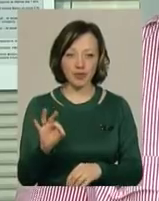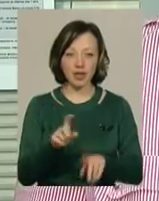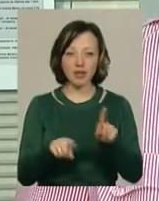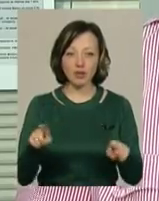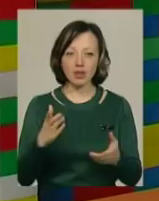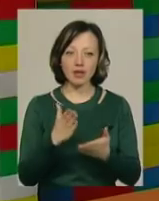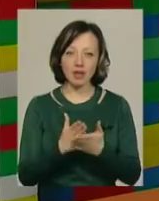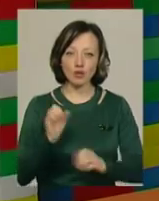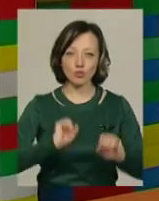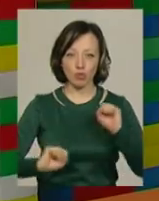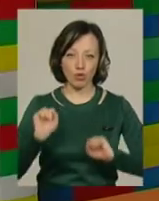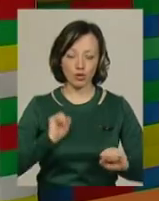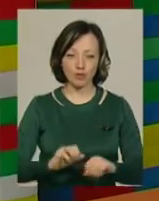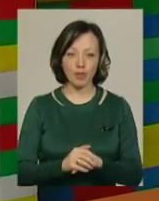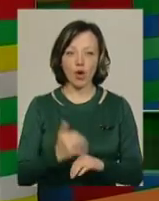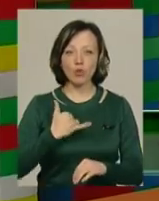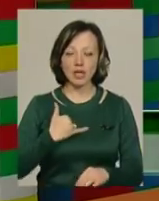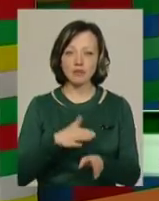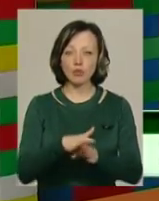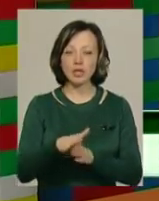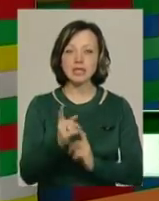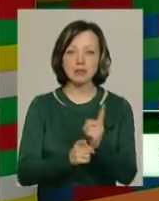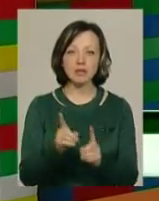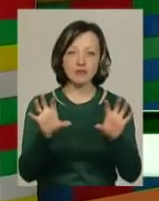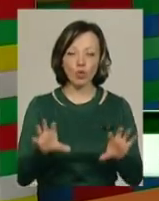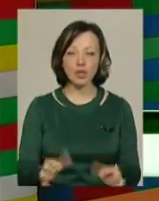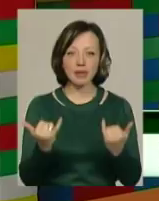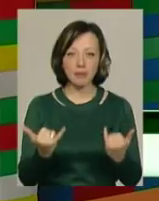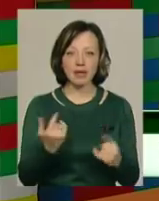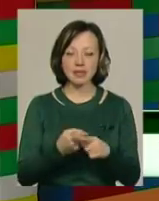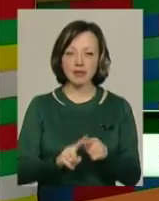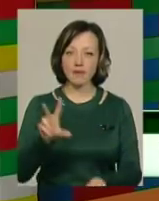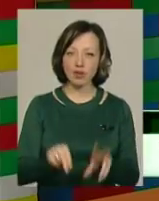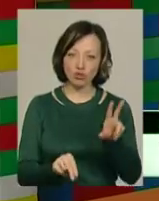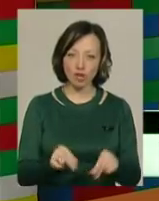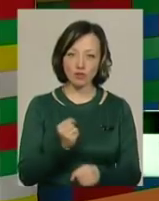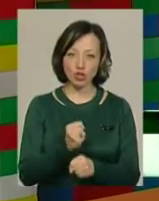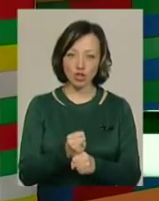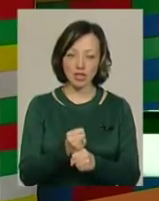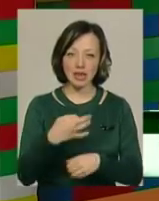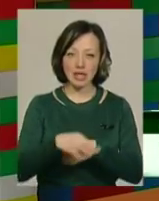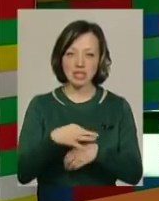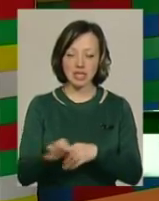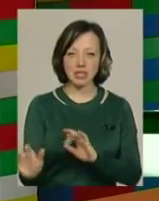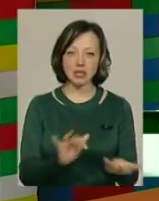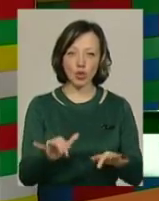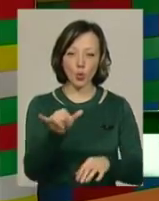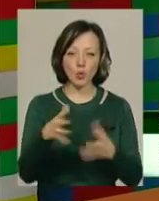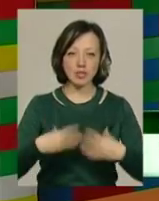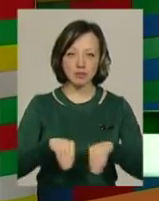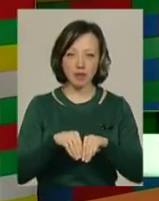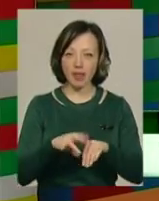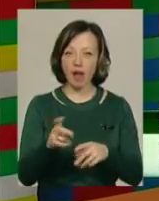є супротив. У нас відбулися зміни у законодавстві, тепер це вже буде вважатися вчинення насильських дій у сім'ї